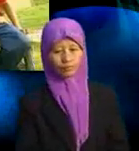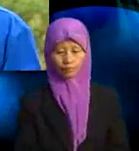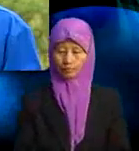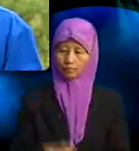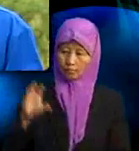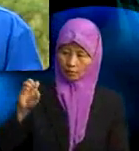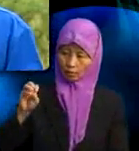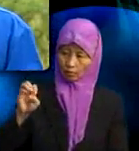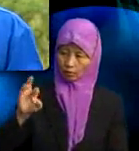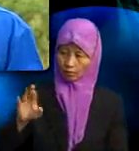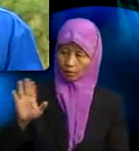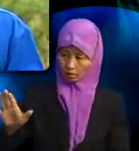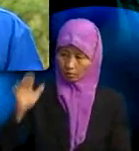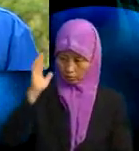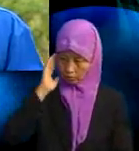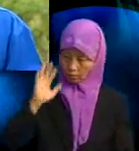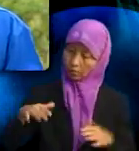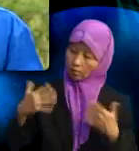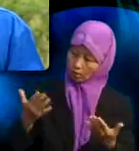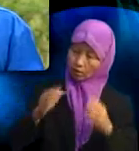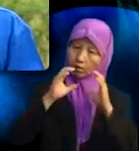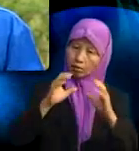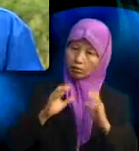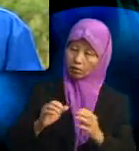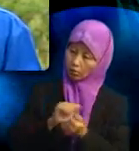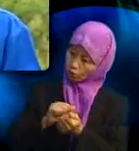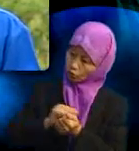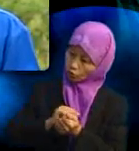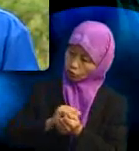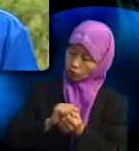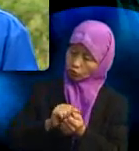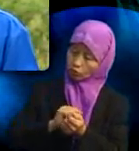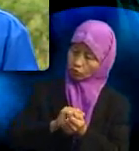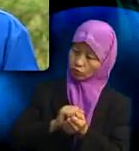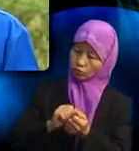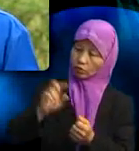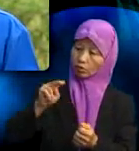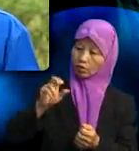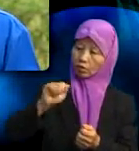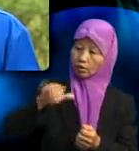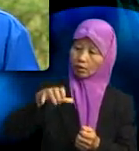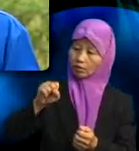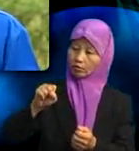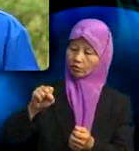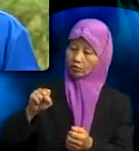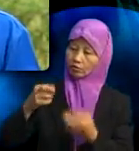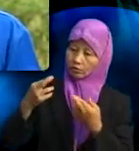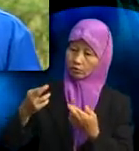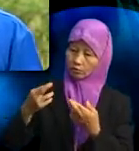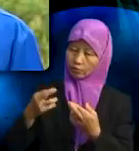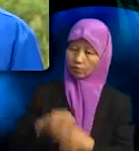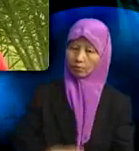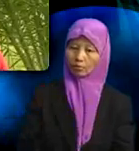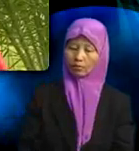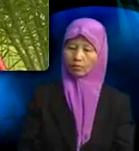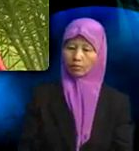Ustaz? Oma, kamu tahu tak bagaimana cara hendak menyucikan najis mukhaffafah, iaitu najis